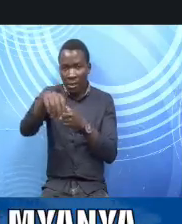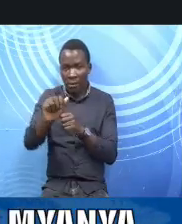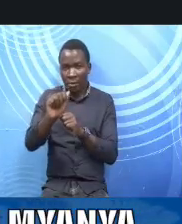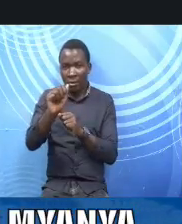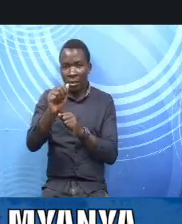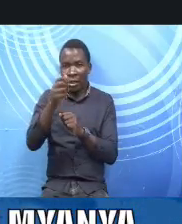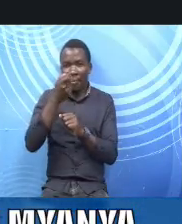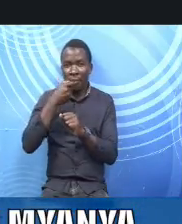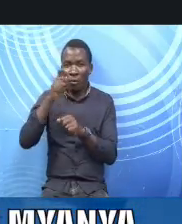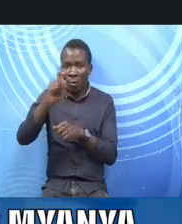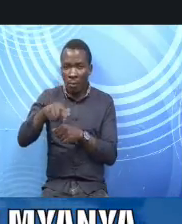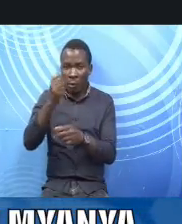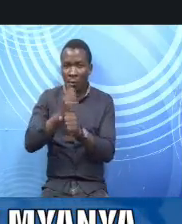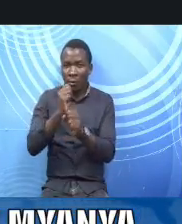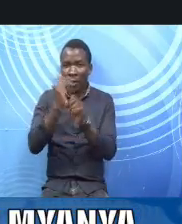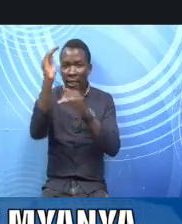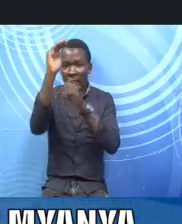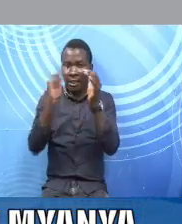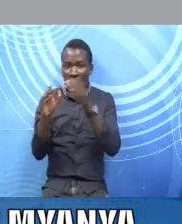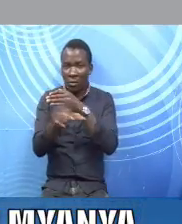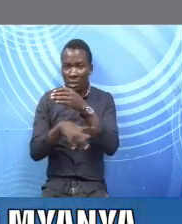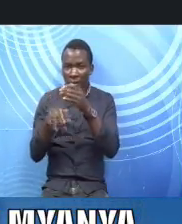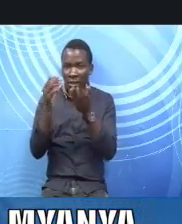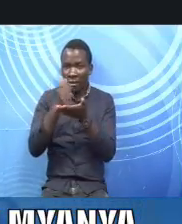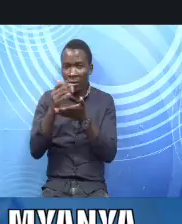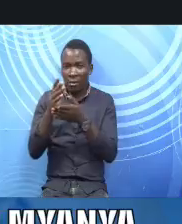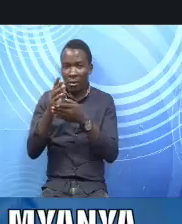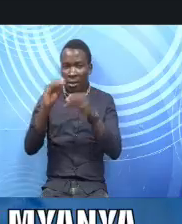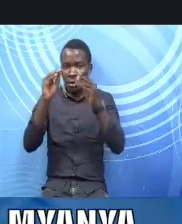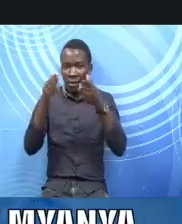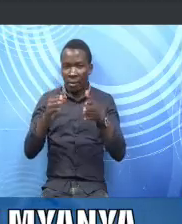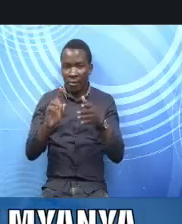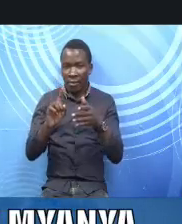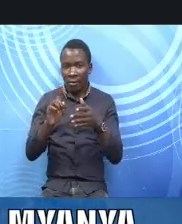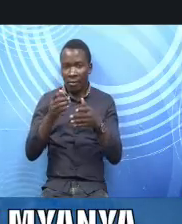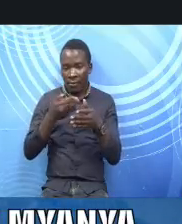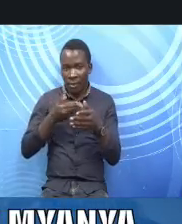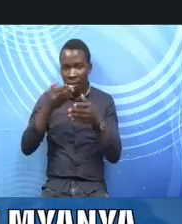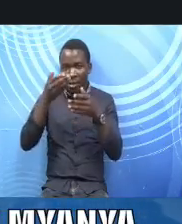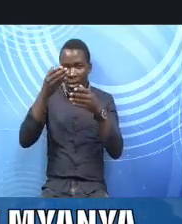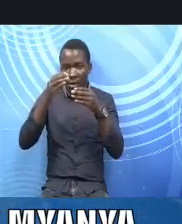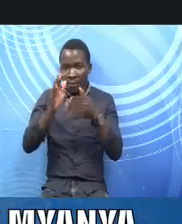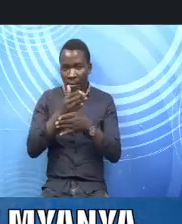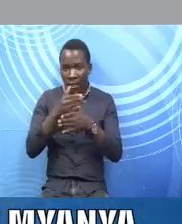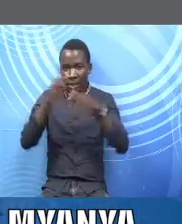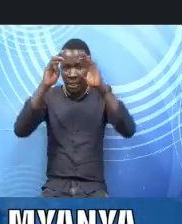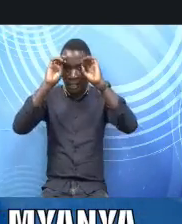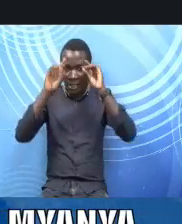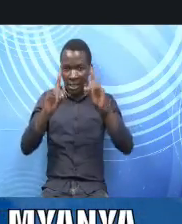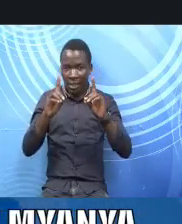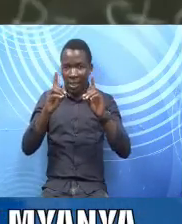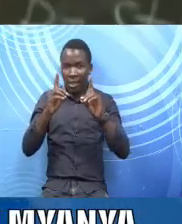azabo bigomba gukorwa n'ubundi n'inzego z'ibanze kuko abarimu ni abakozi b'uturere nubwo ministeri y'uburezi